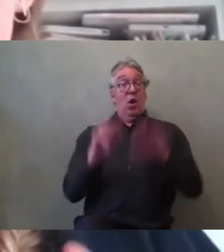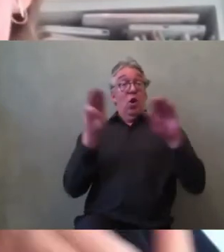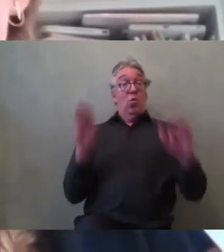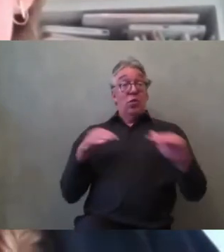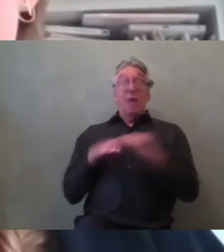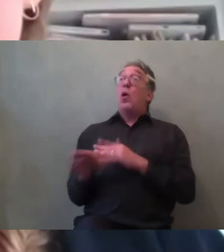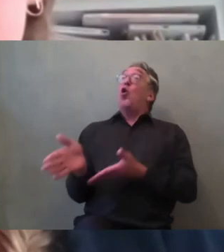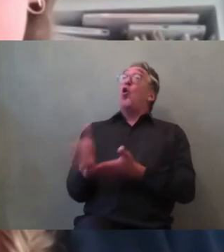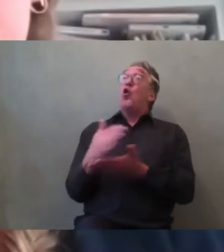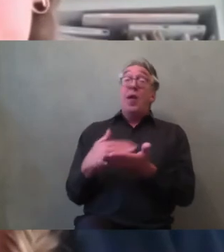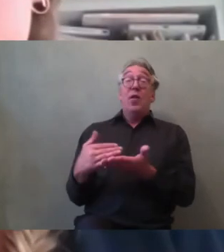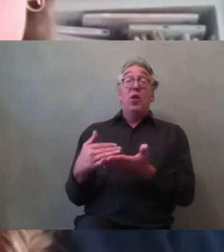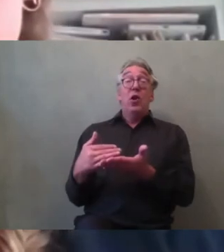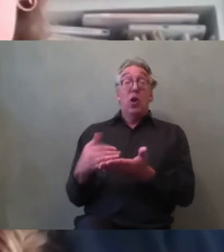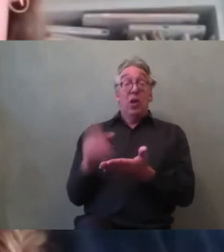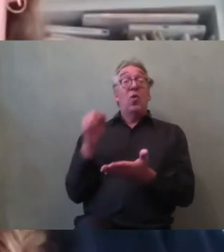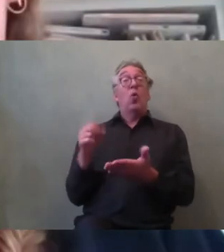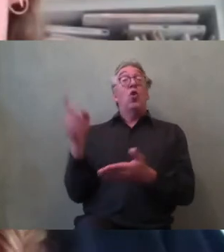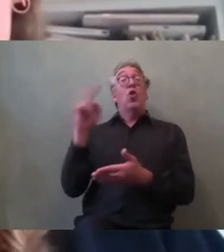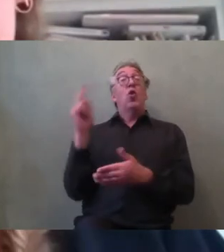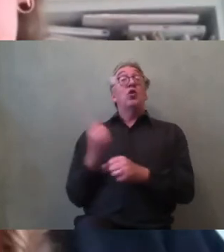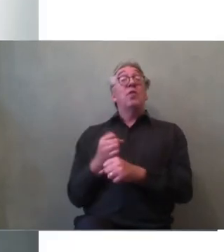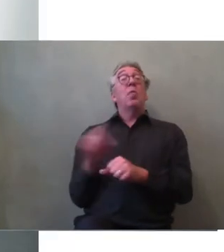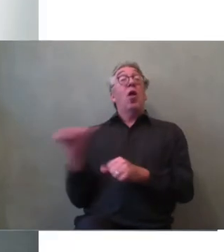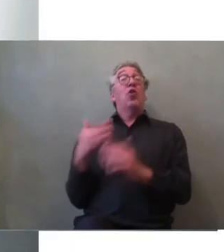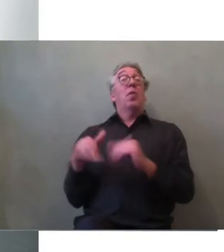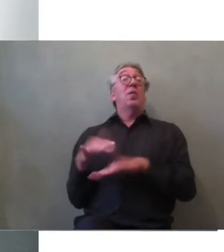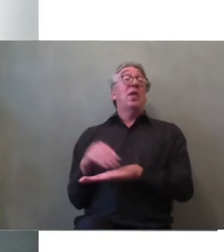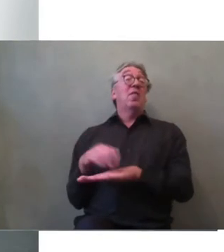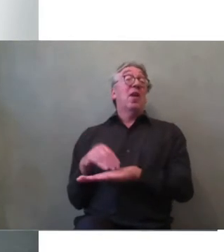ook die kunstwerken ervaren. Volgende.